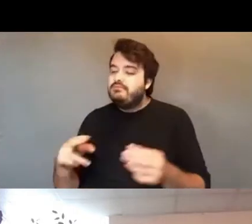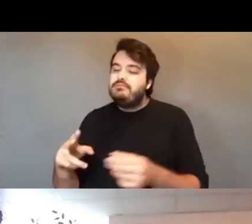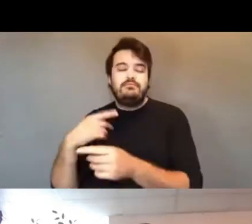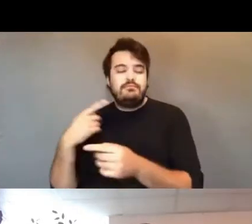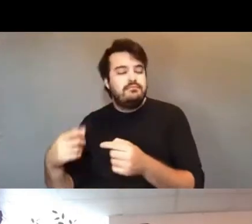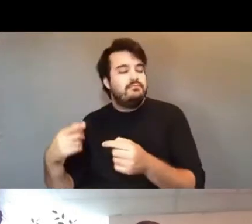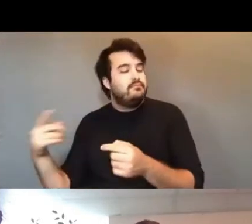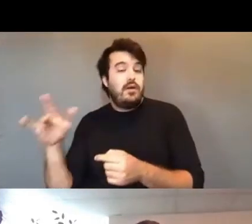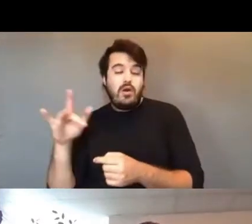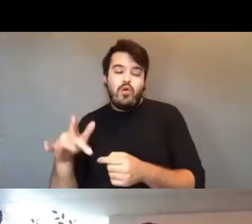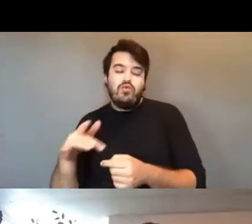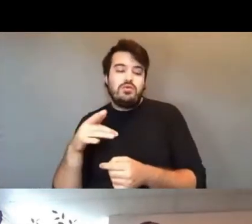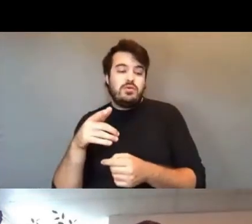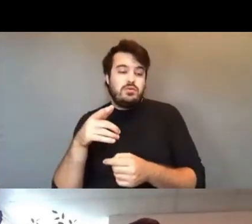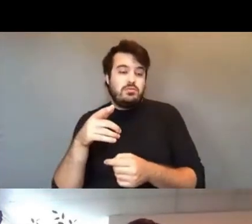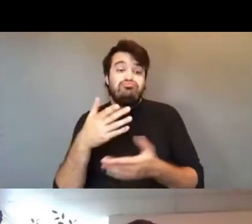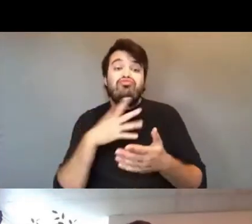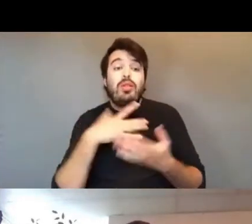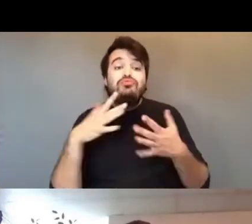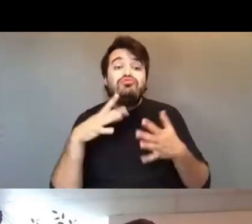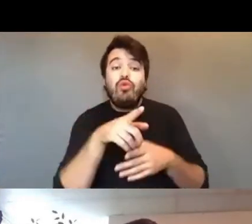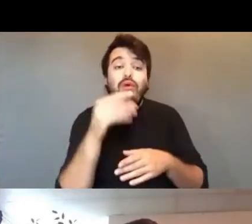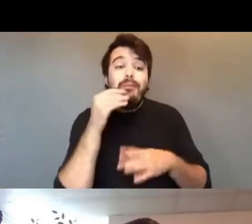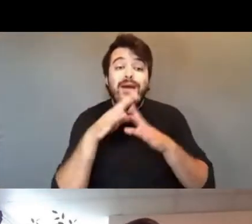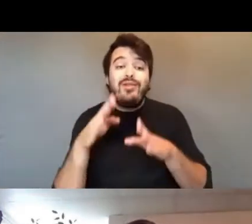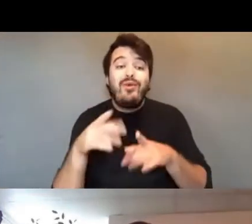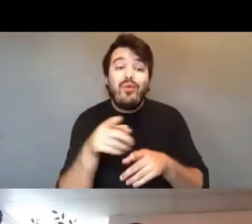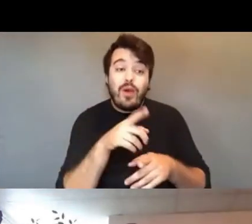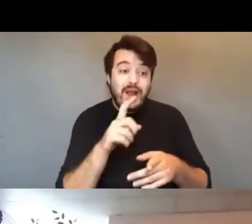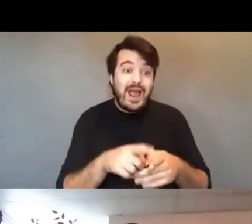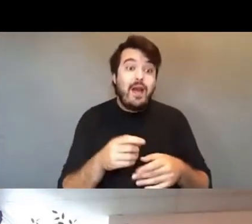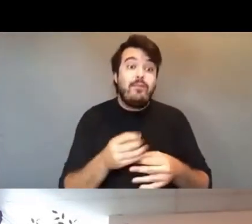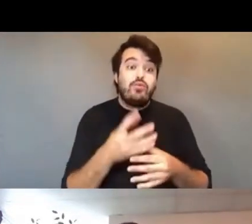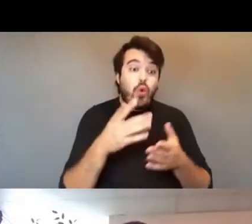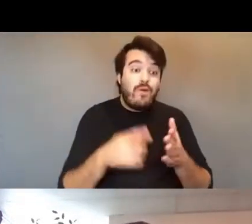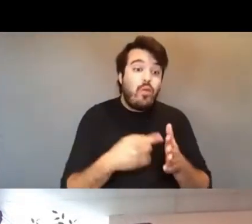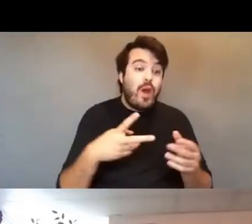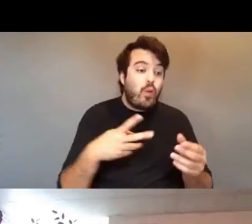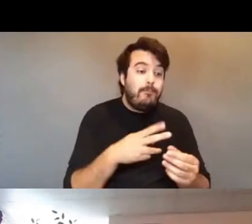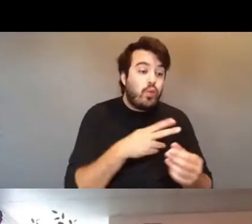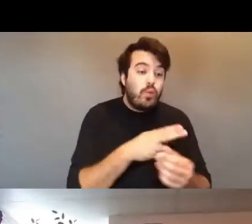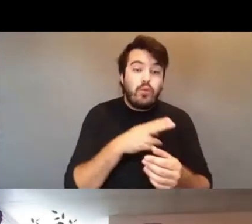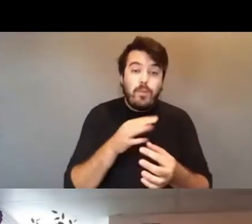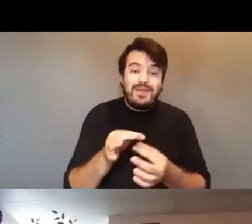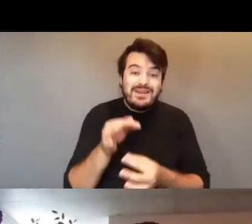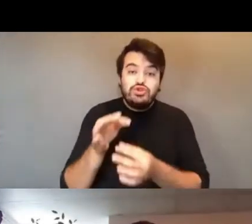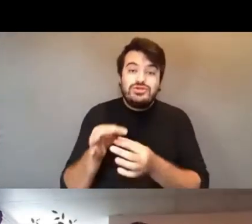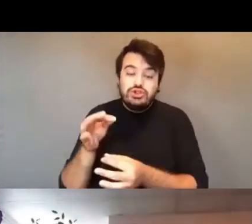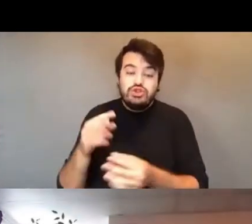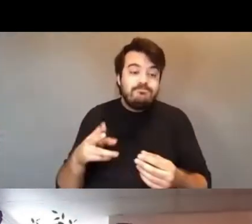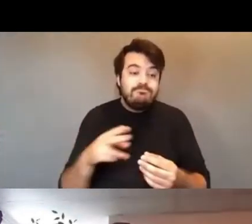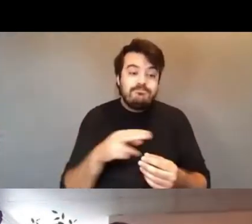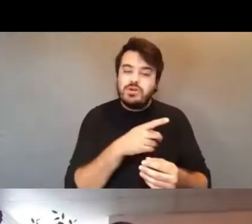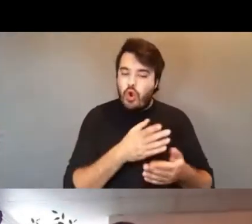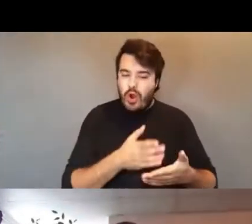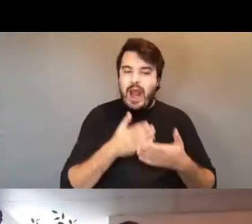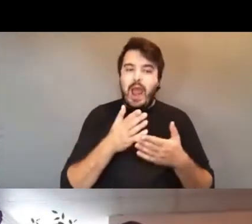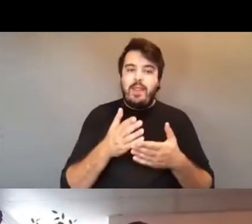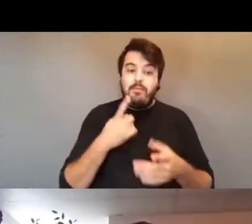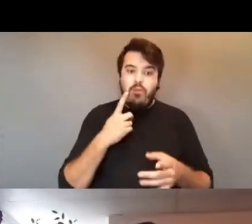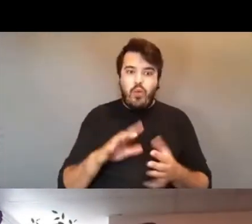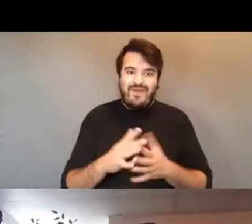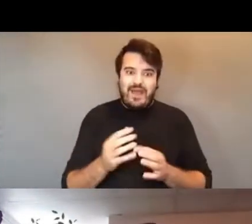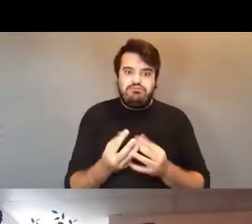vous récoltez plusieurs fois ces branches, ces tiges, ça l'aide à produire encore